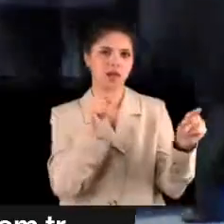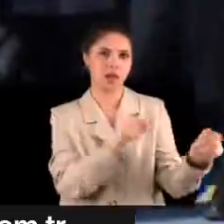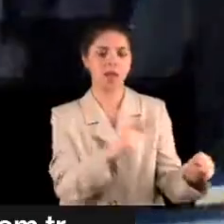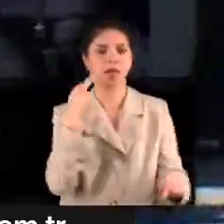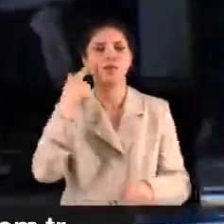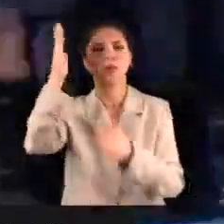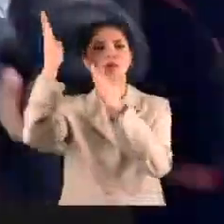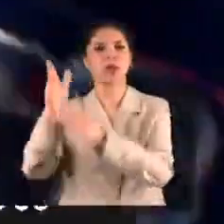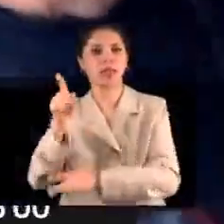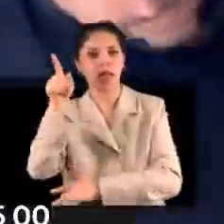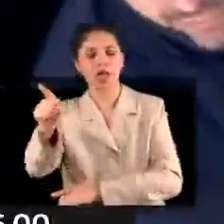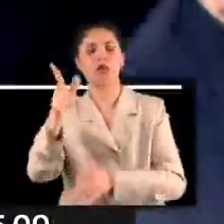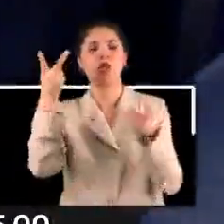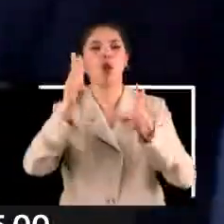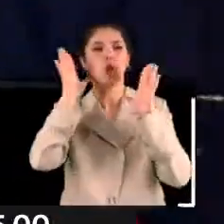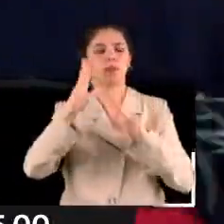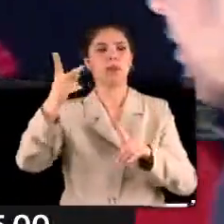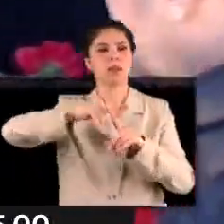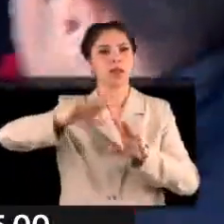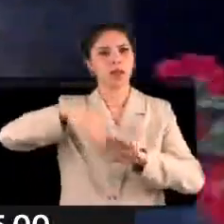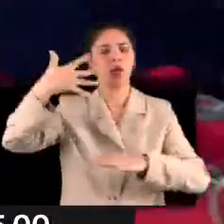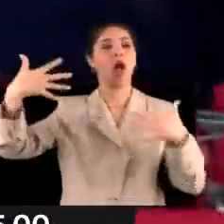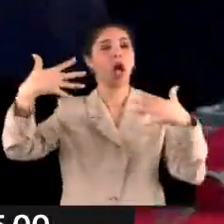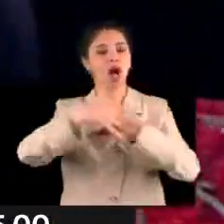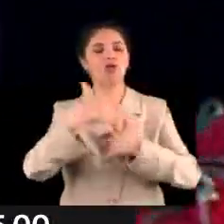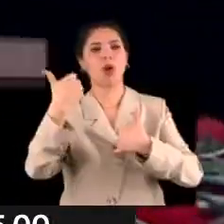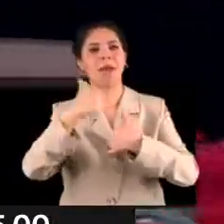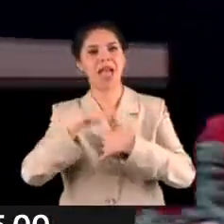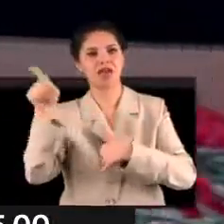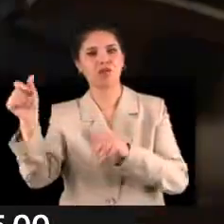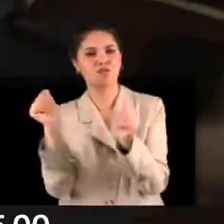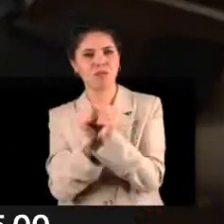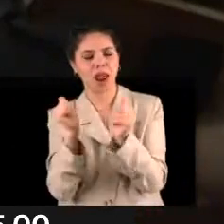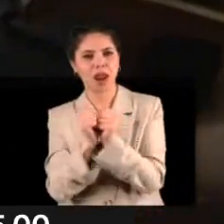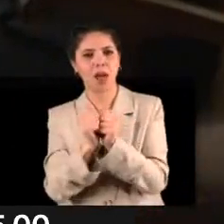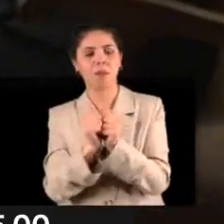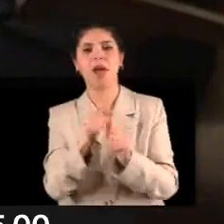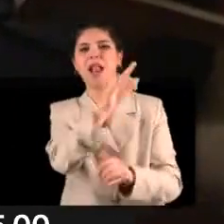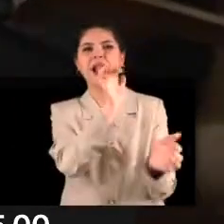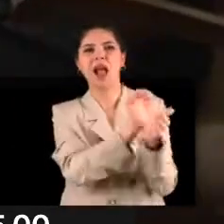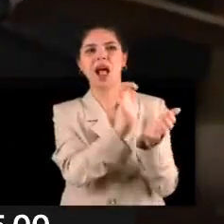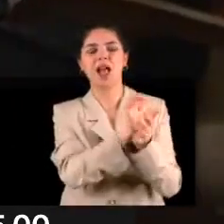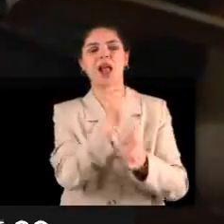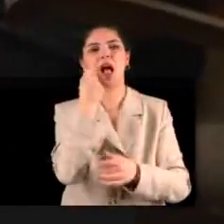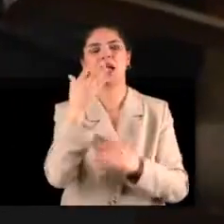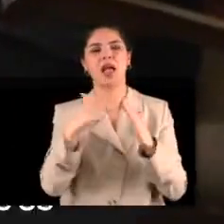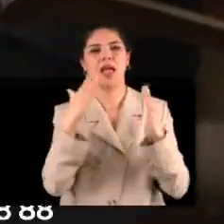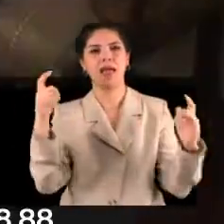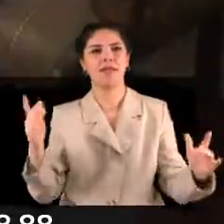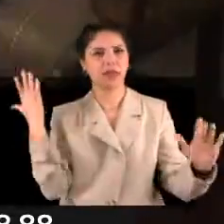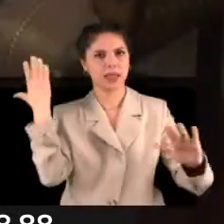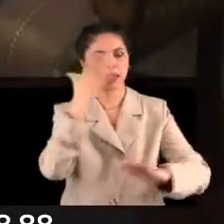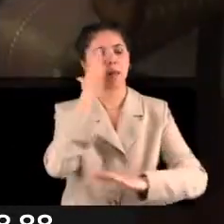Deniz Baykal'ın cenaze namazına katıldıktan sonra akşam da eşi Emine Erdoğan'la birlikte Baykal ailesinin Ankara'daki evine